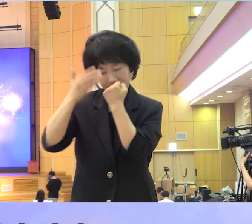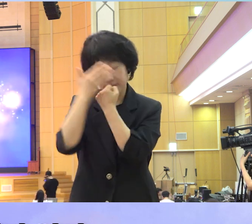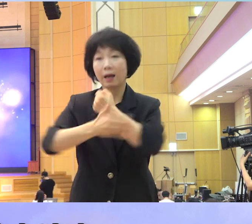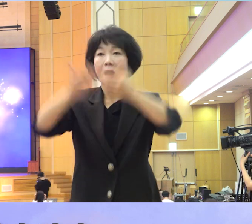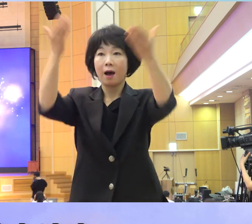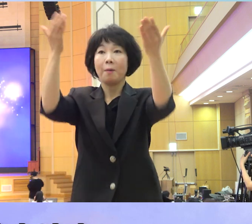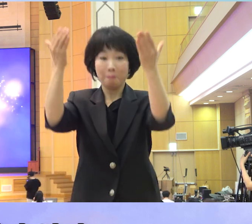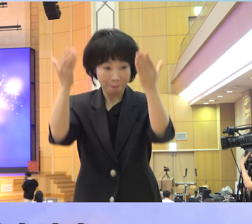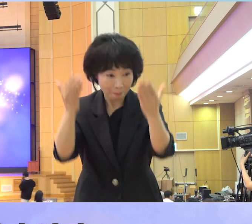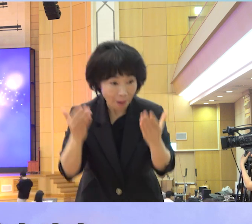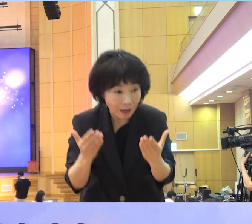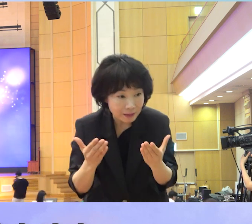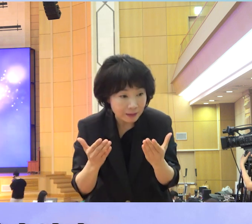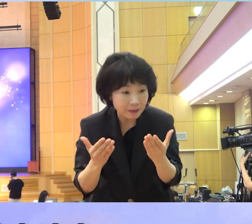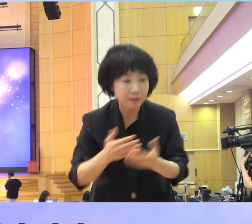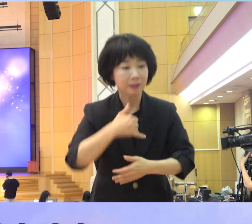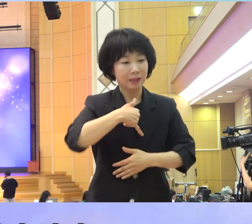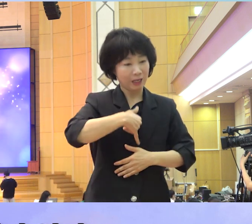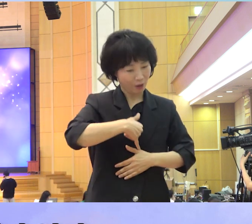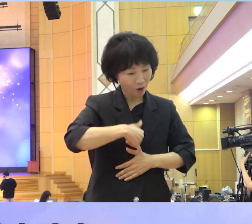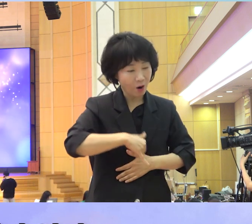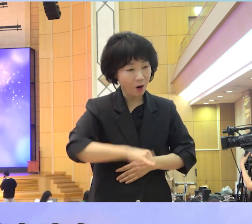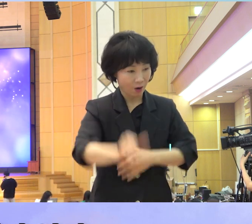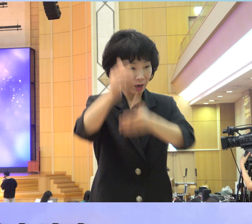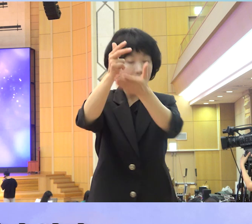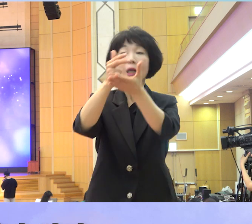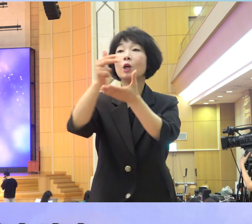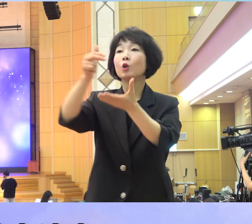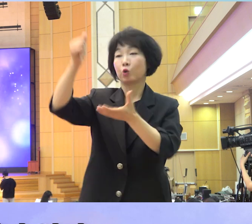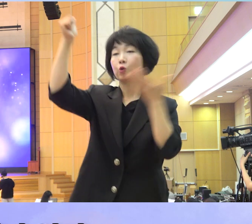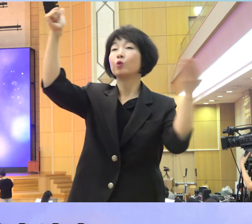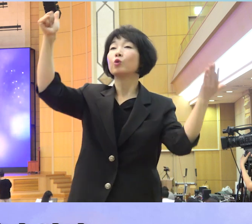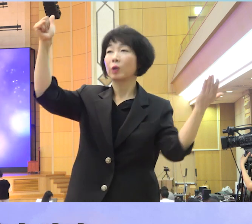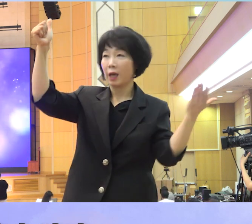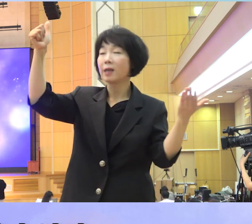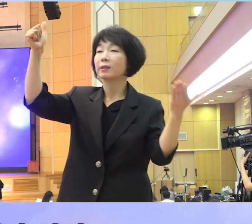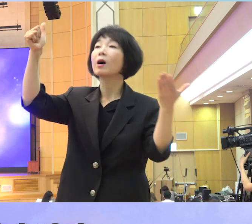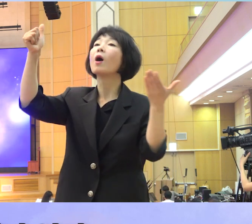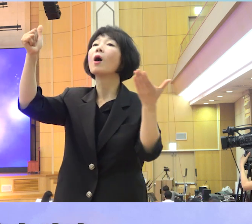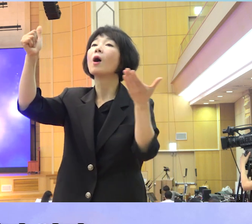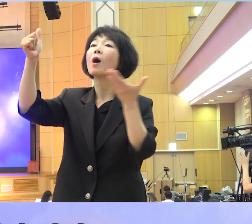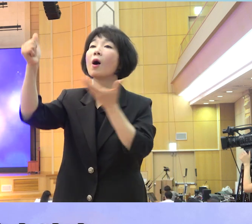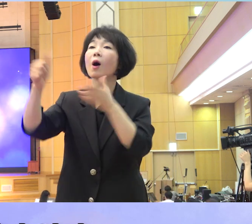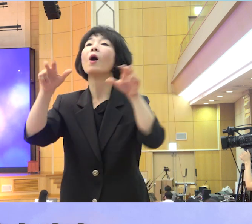은총, 주께서 이 자리에 함께 계심을 아노라.